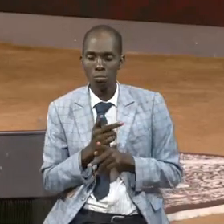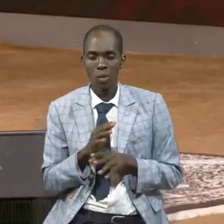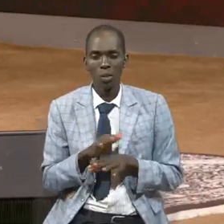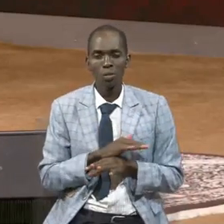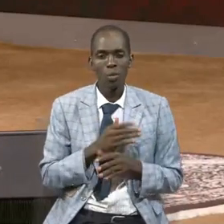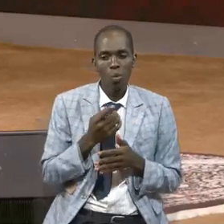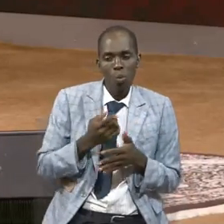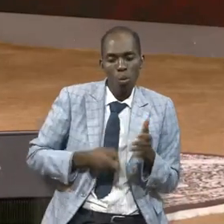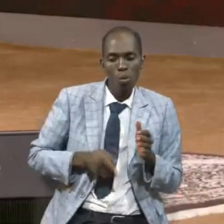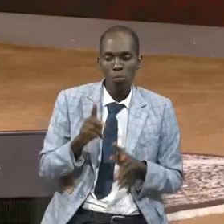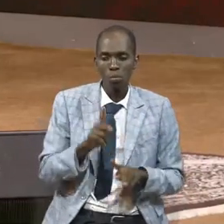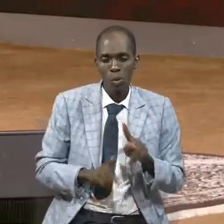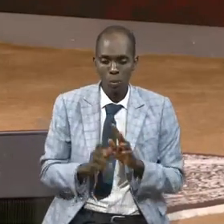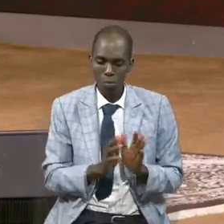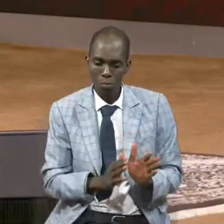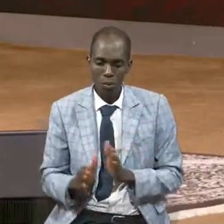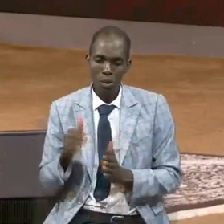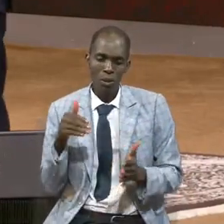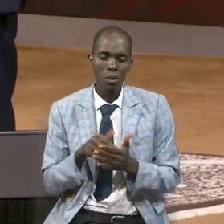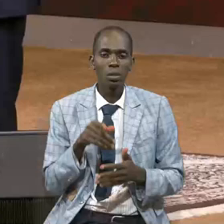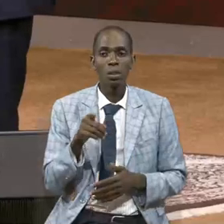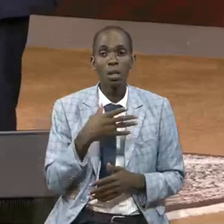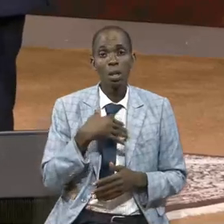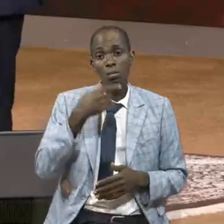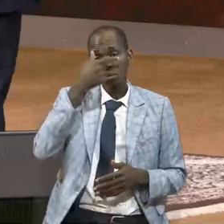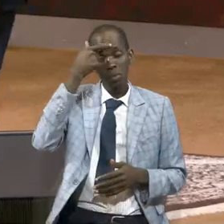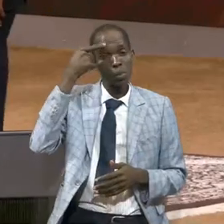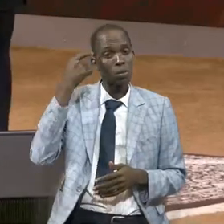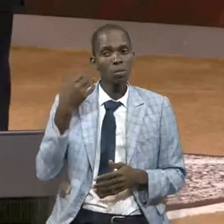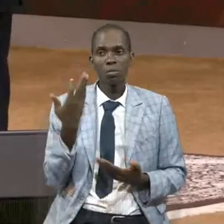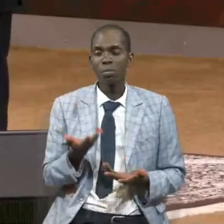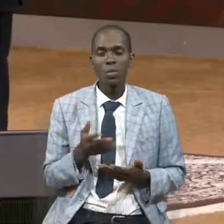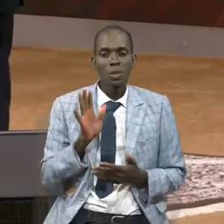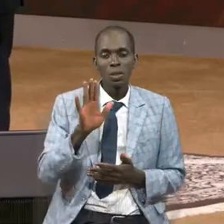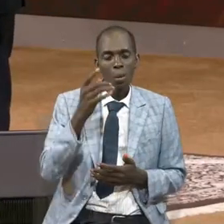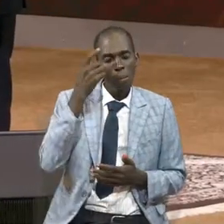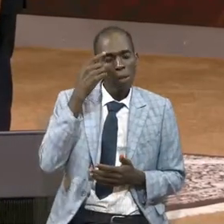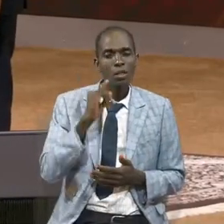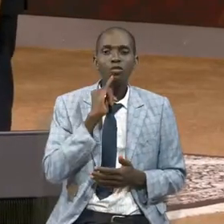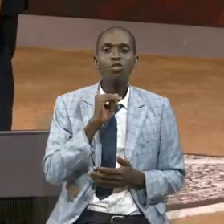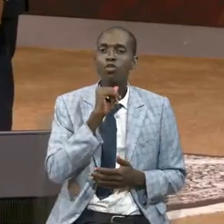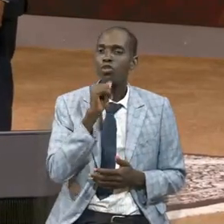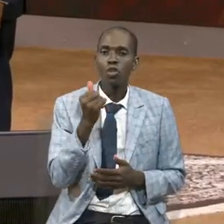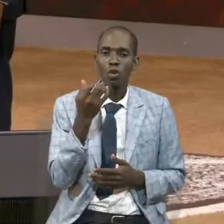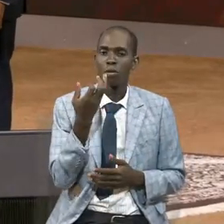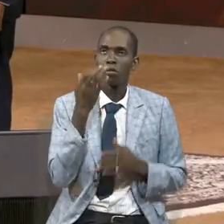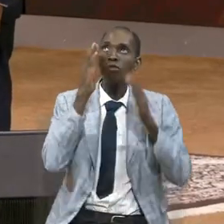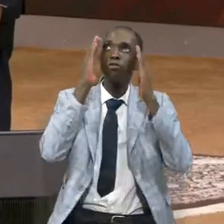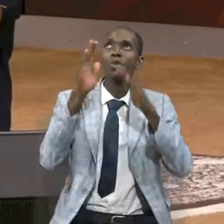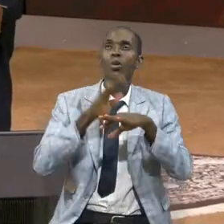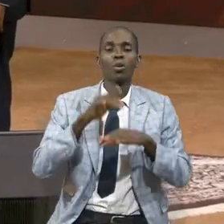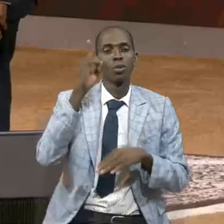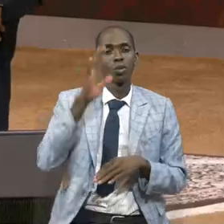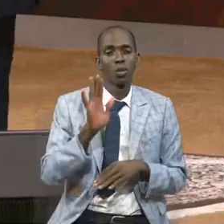que les gens planifieront contre eux. Parce que leur esprit n'est pas centré sur